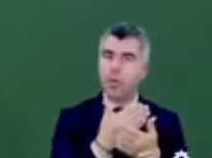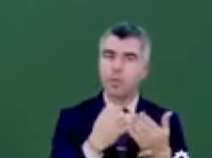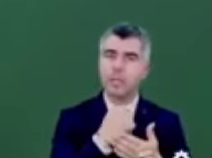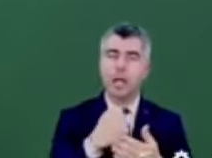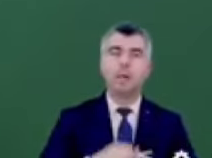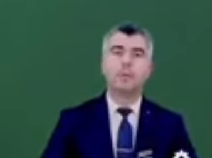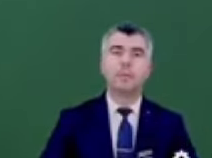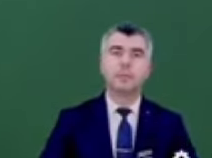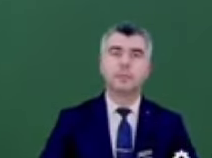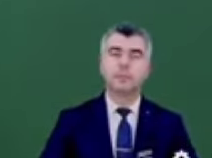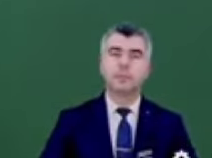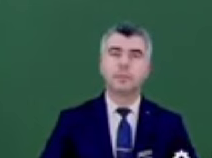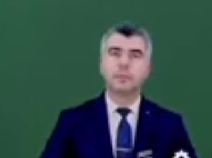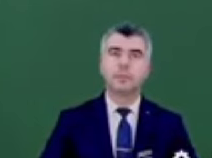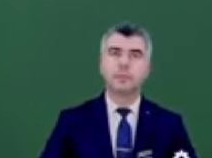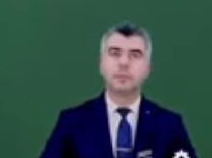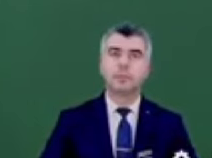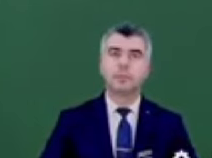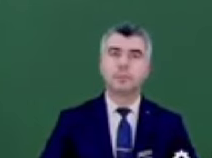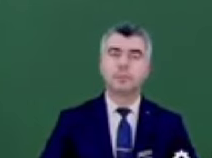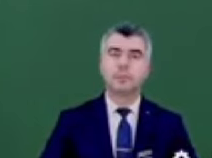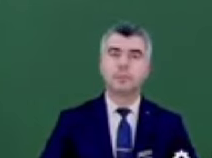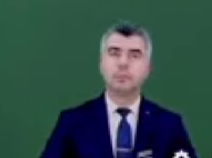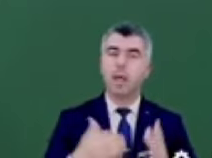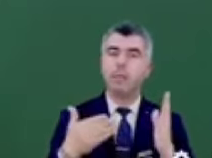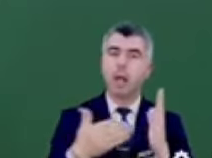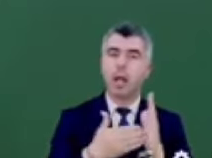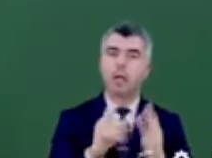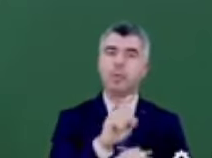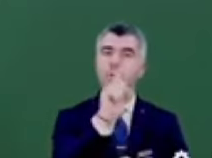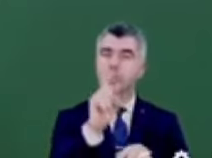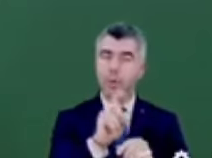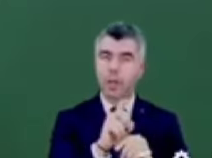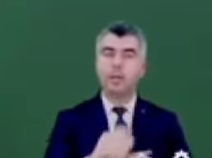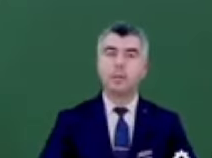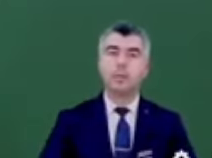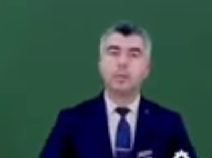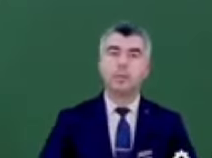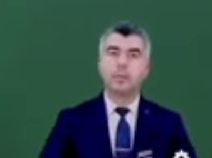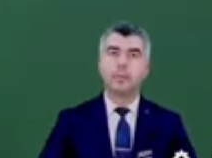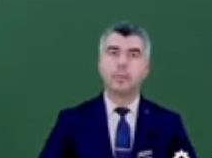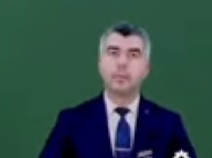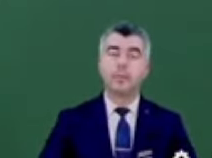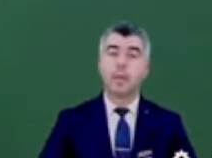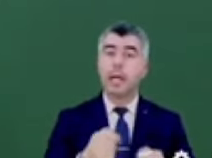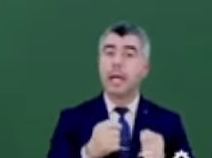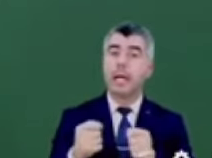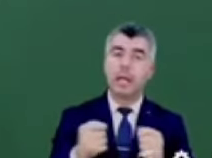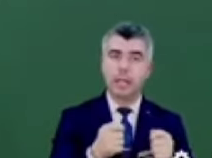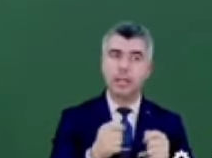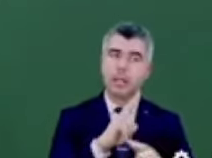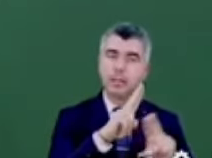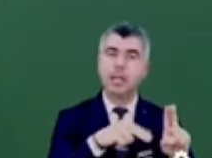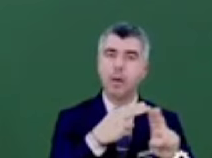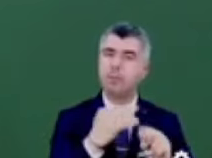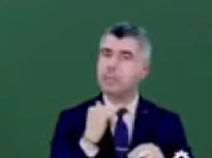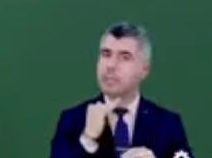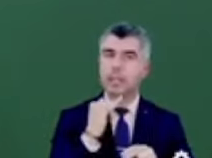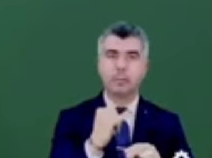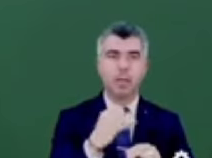الصحافه نبدا من من اخر سؤال متعلق موضوع ديال الاضاحي جاوبت عليه غير ما